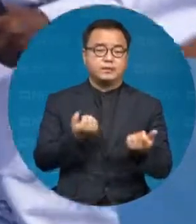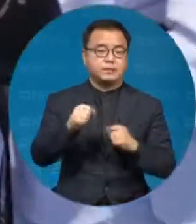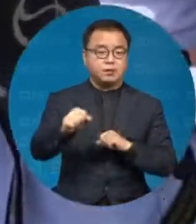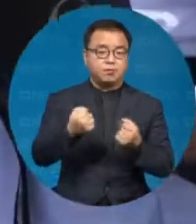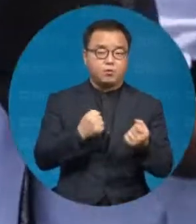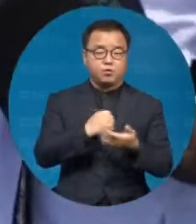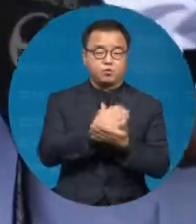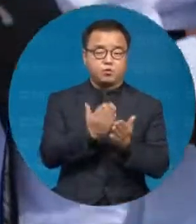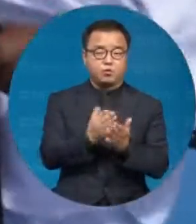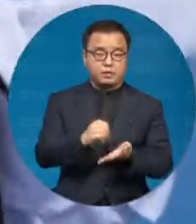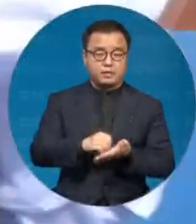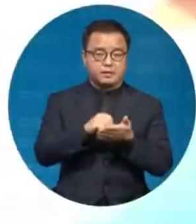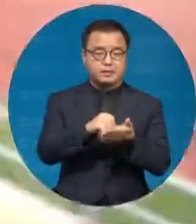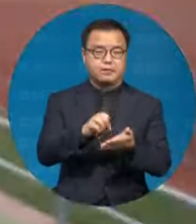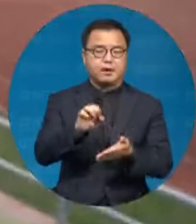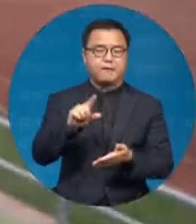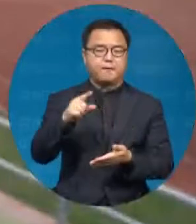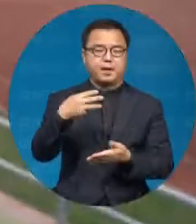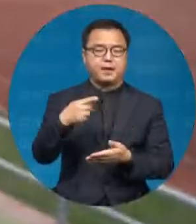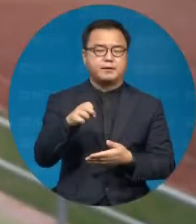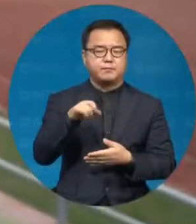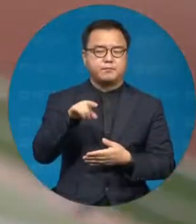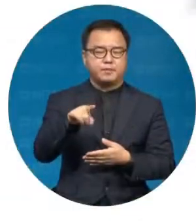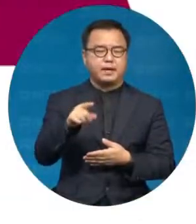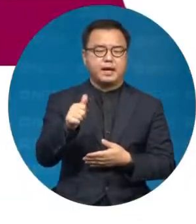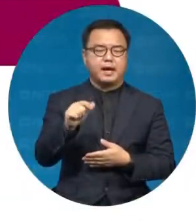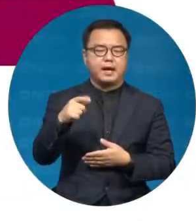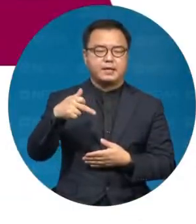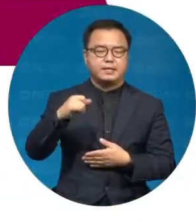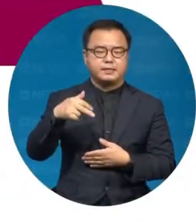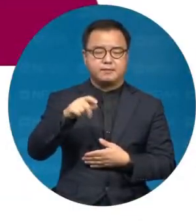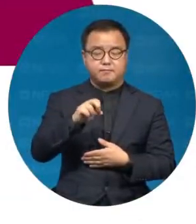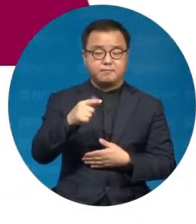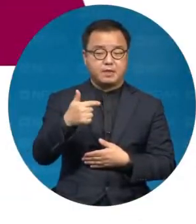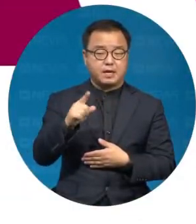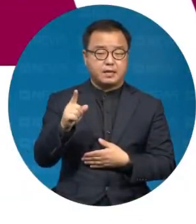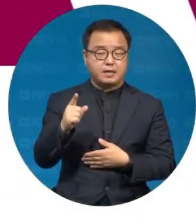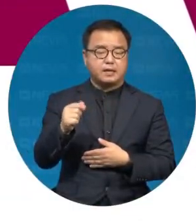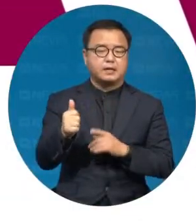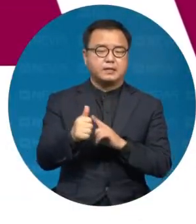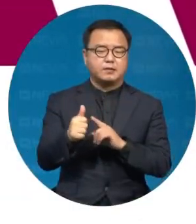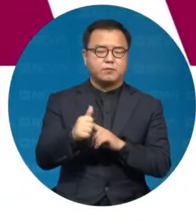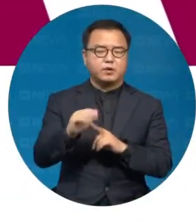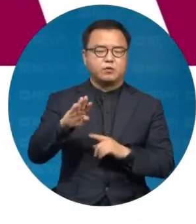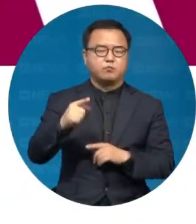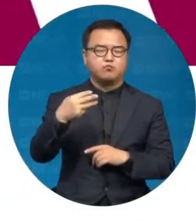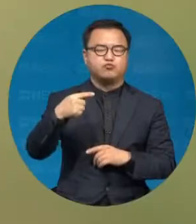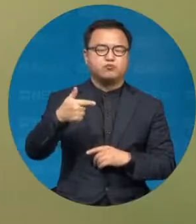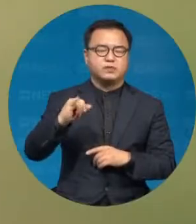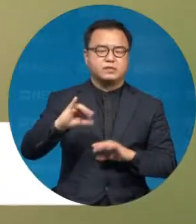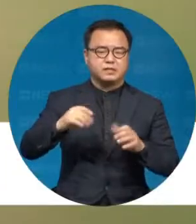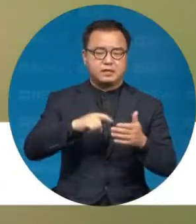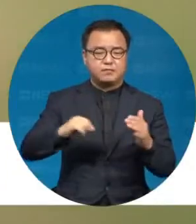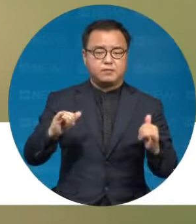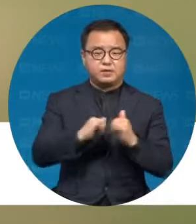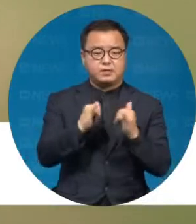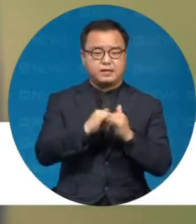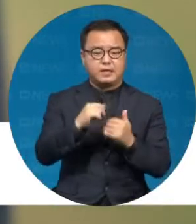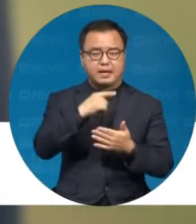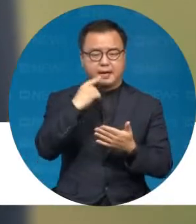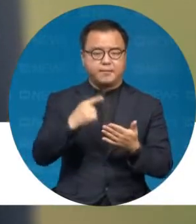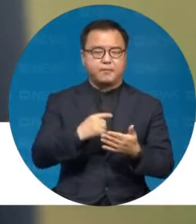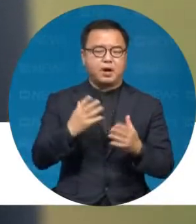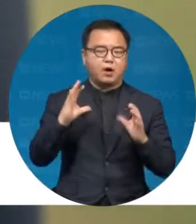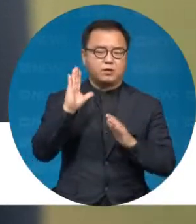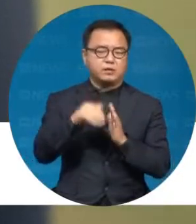종목에 참가하는 파르페 하키지마나 선수는 부룬디 내전의 어린 피해자였습니다. Premièrement, quand